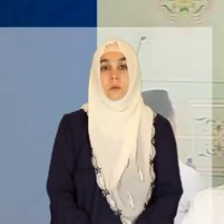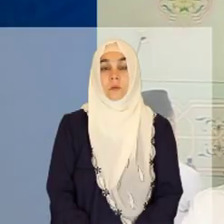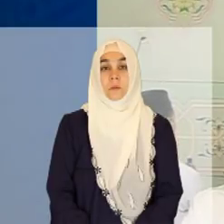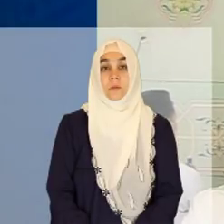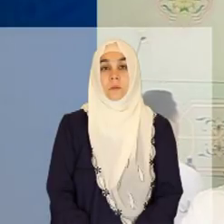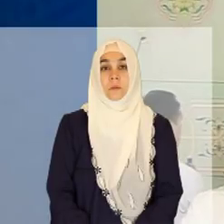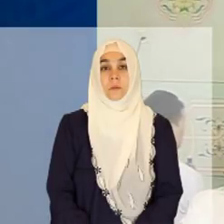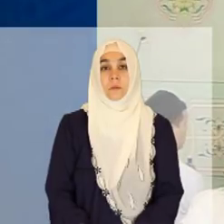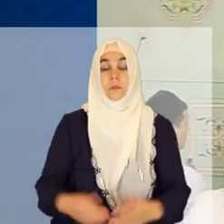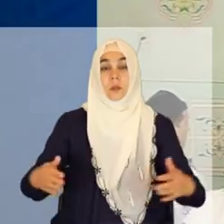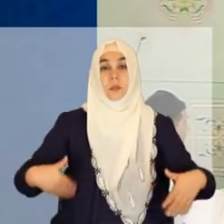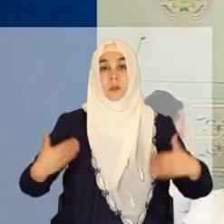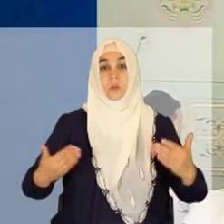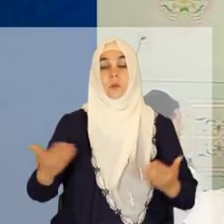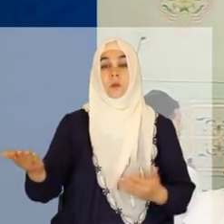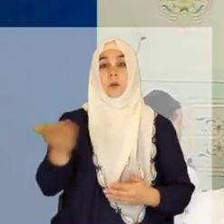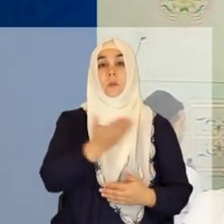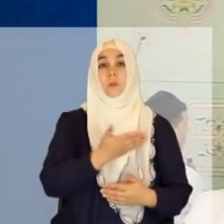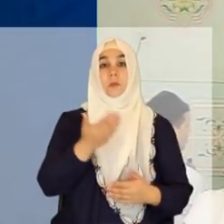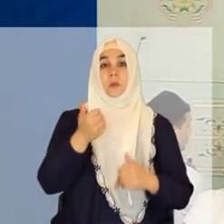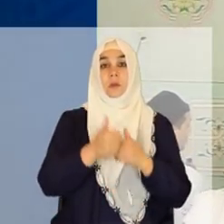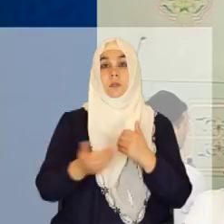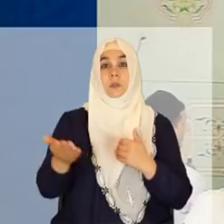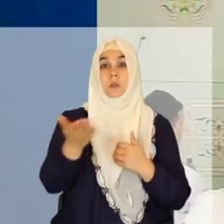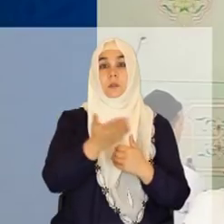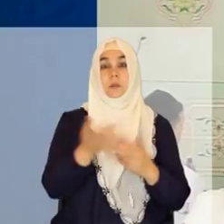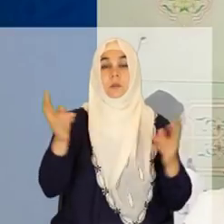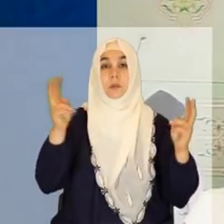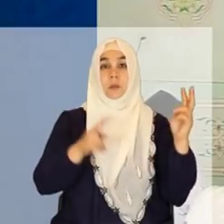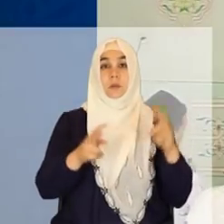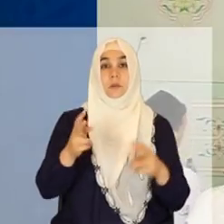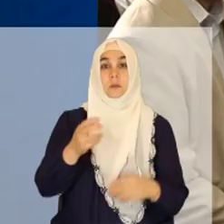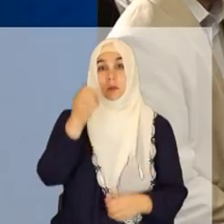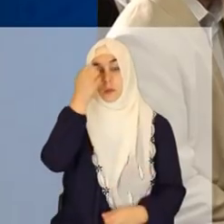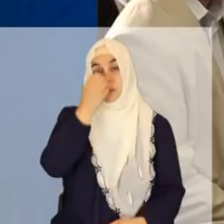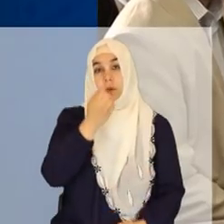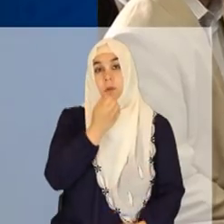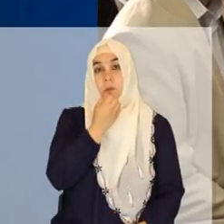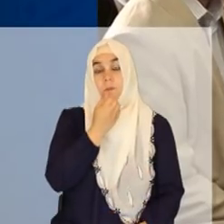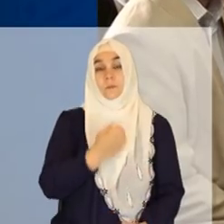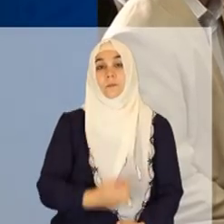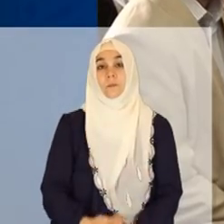rahimin. Assalomu alaykum va rahmatullohi va barakatuh.